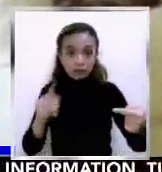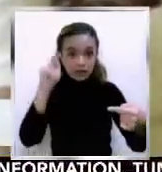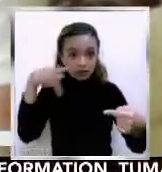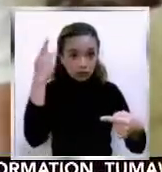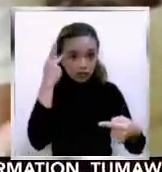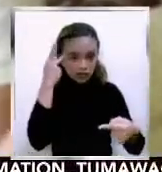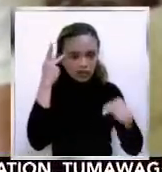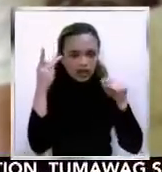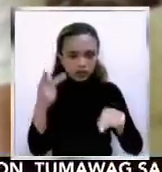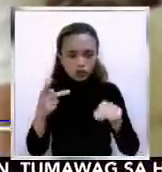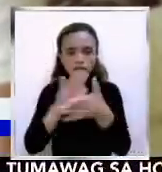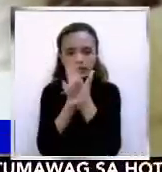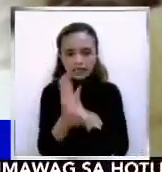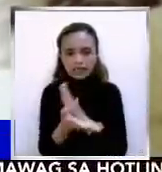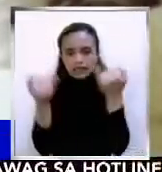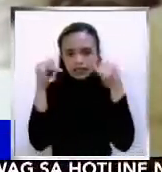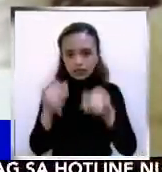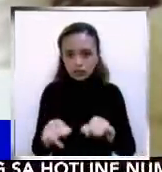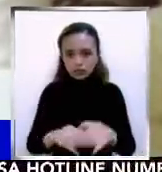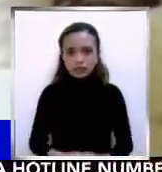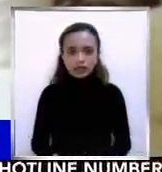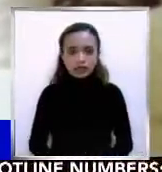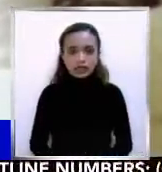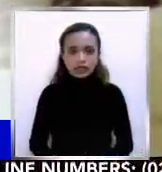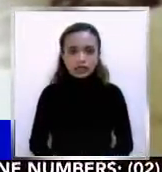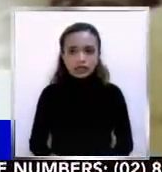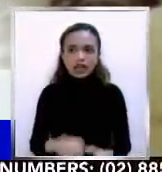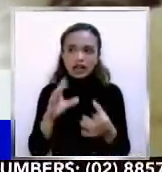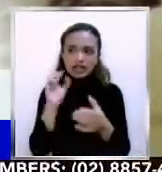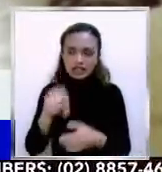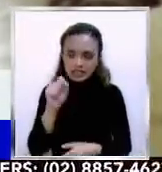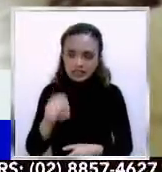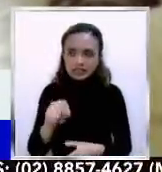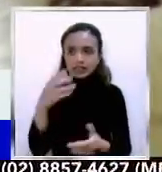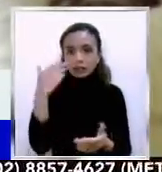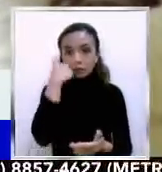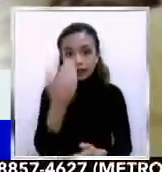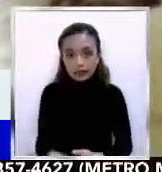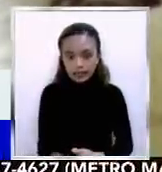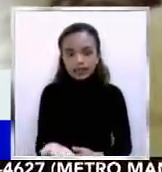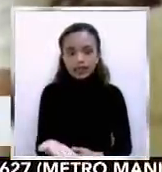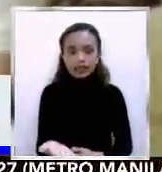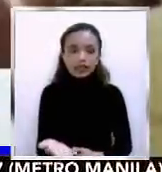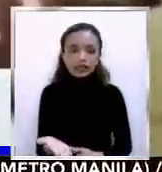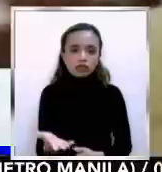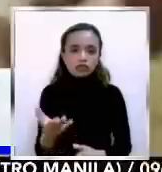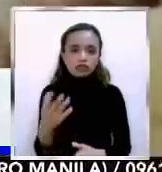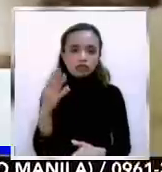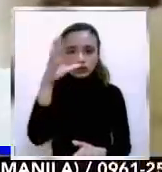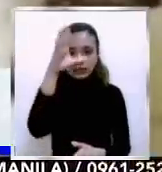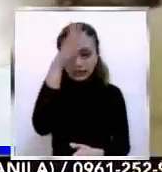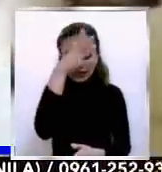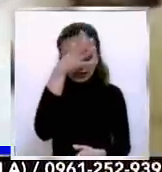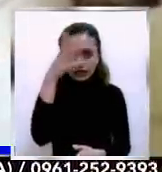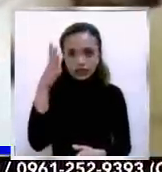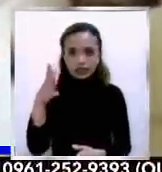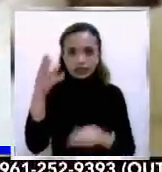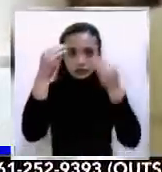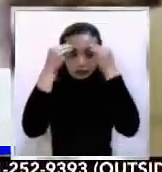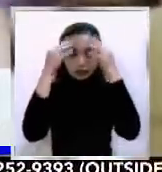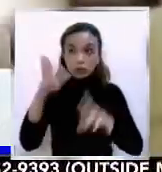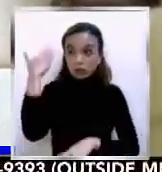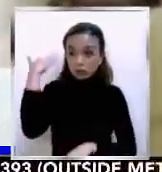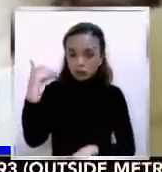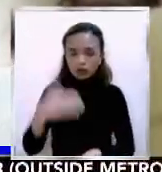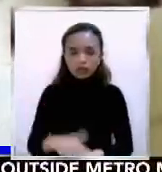ako dahil siyempre patay na yung tatay niya, si dating Mayor Mel Lopez. Pero sila nagpalugi niya. Pero